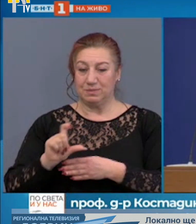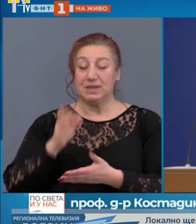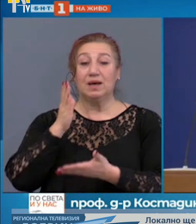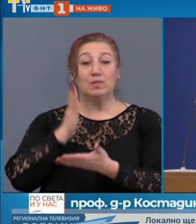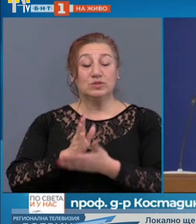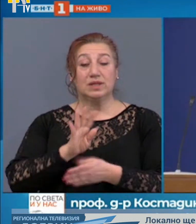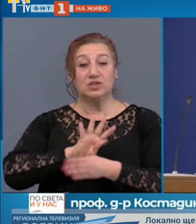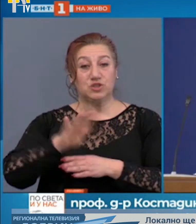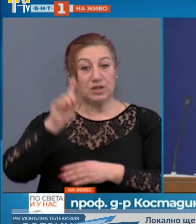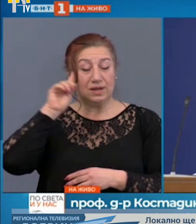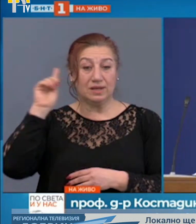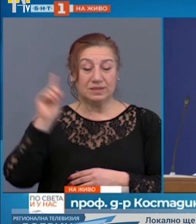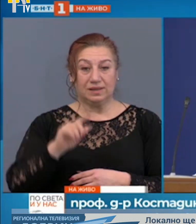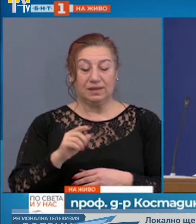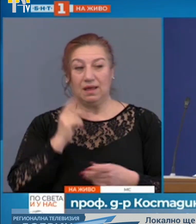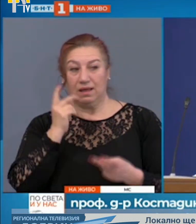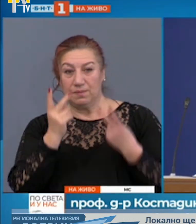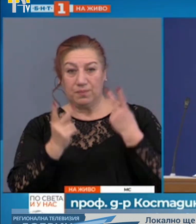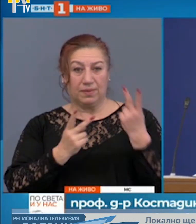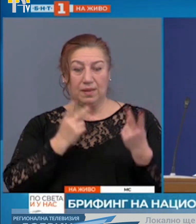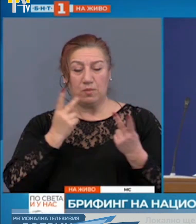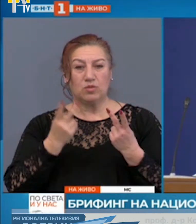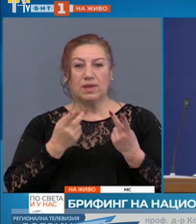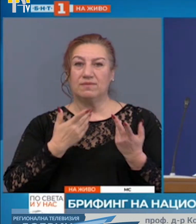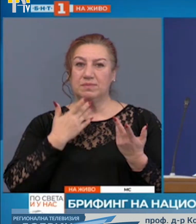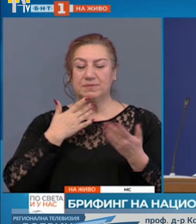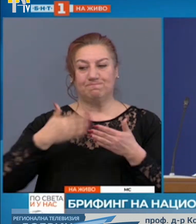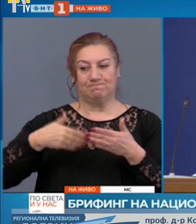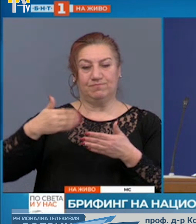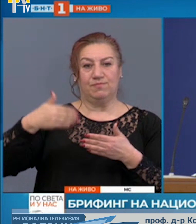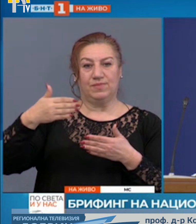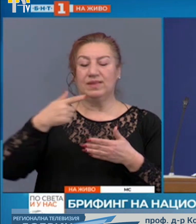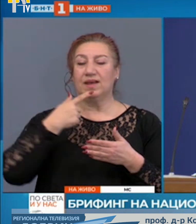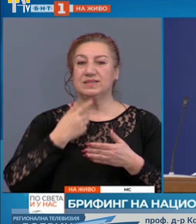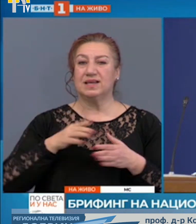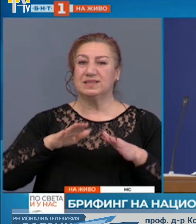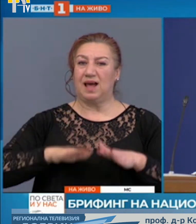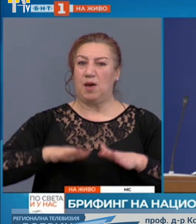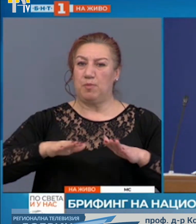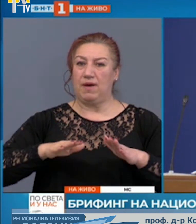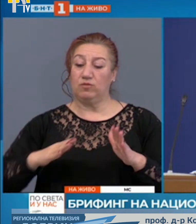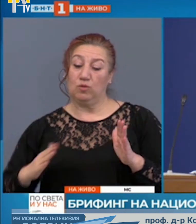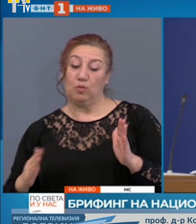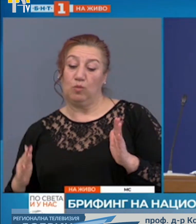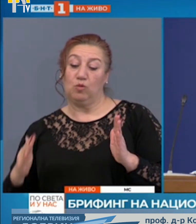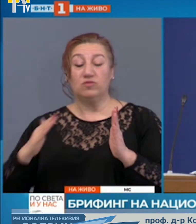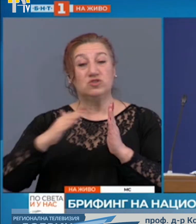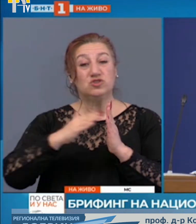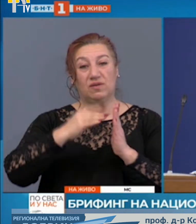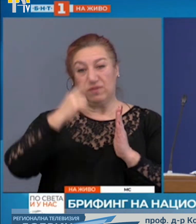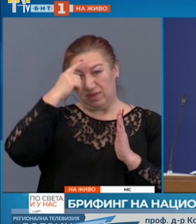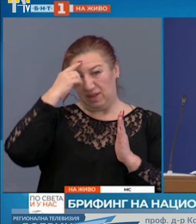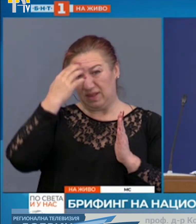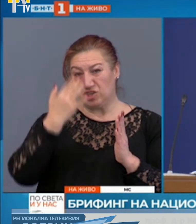Последните 14 дни наблюдаваме тенденция за плавно покачване на числата, както на